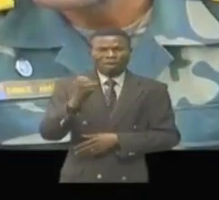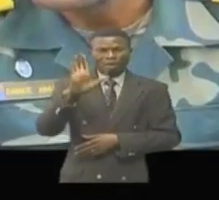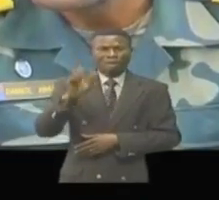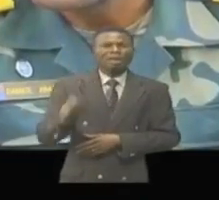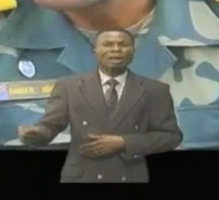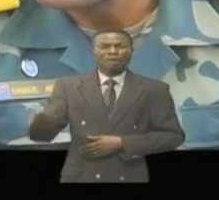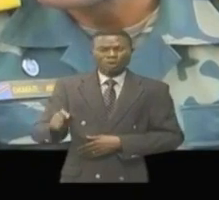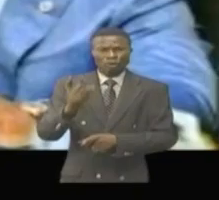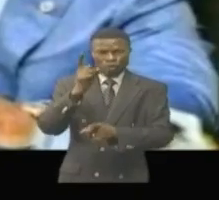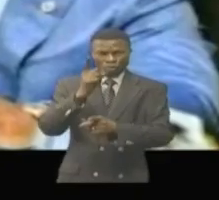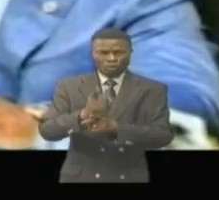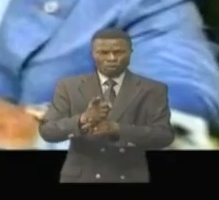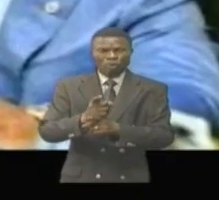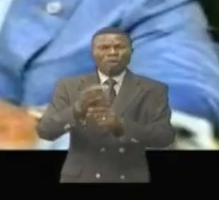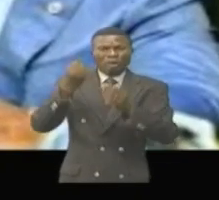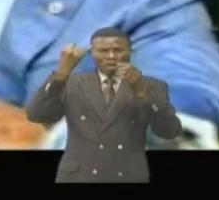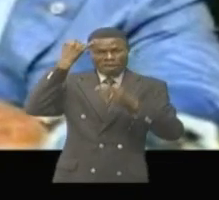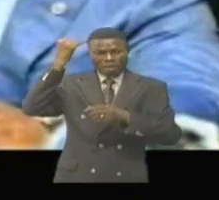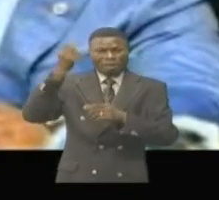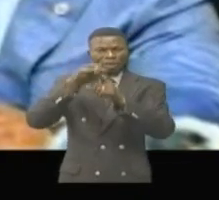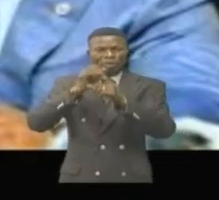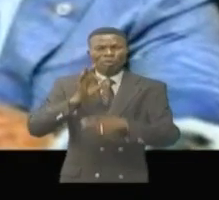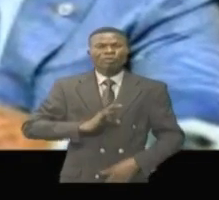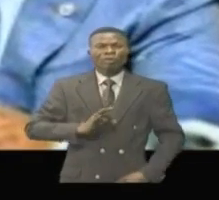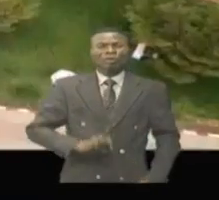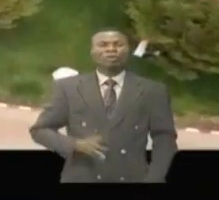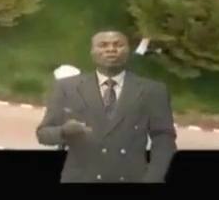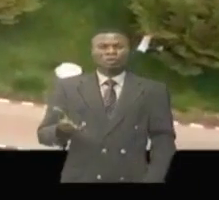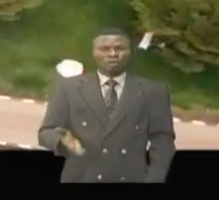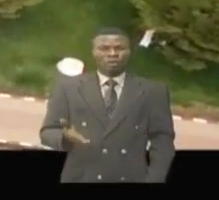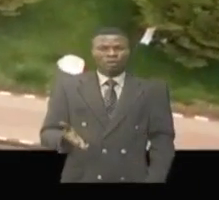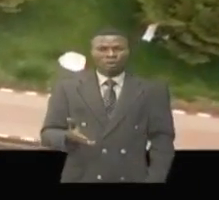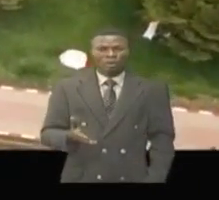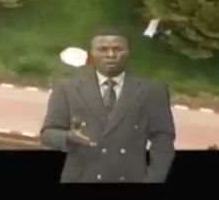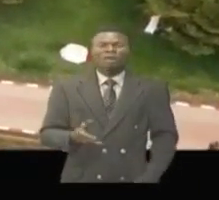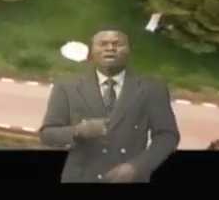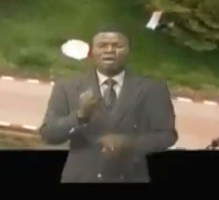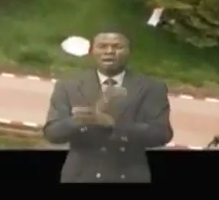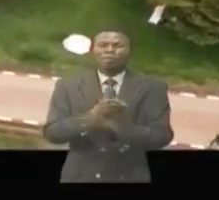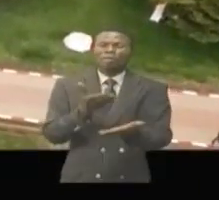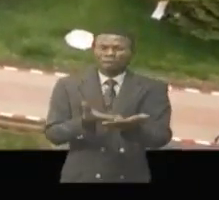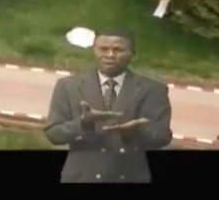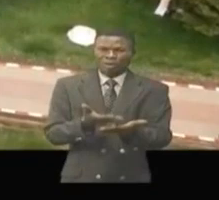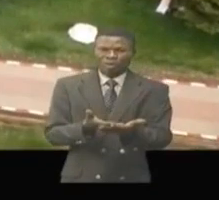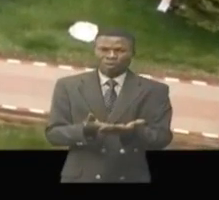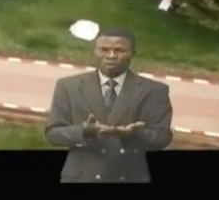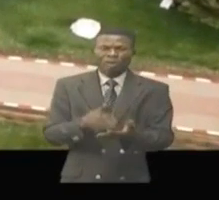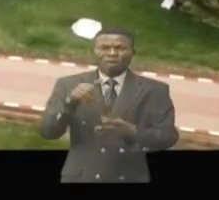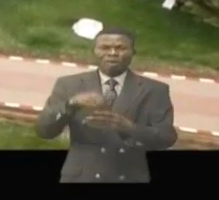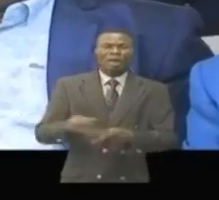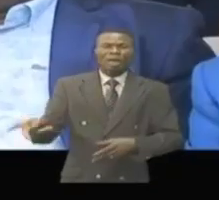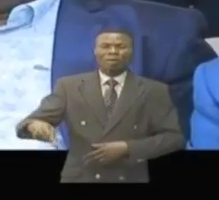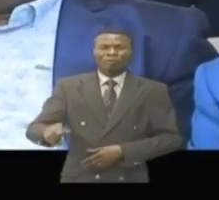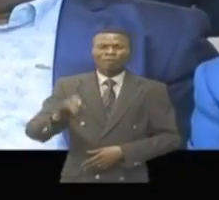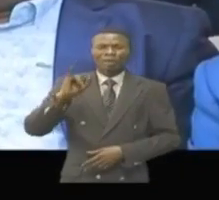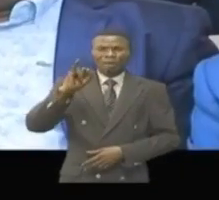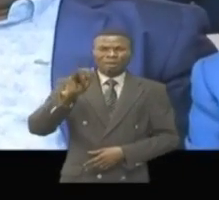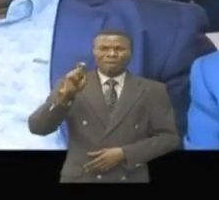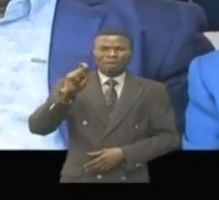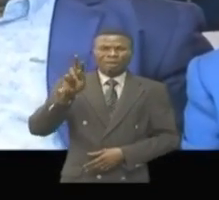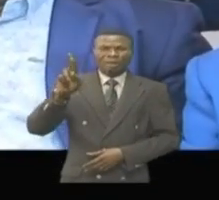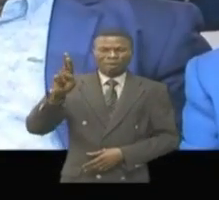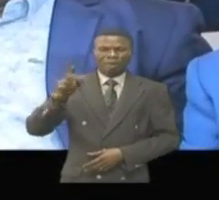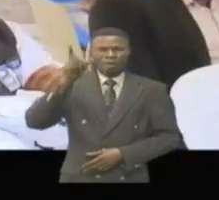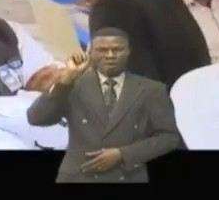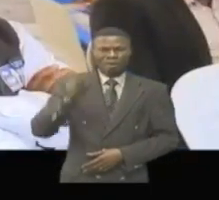territoires initié par le chef de l'État Félix-Antoine Tshisekedi Tshilombo trouve un écho favorable en Ituri. Au total, 103